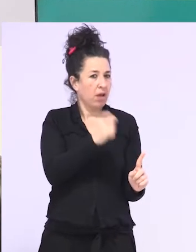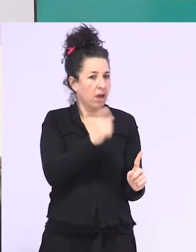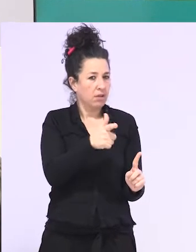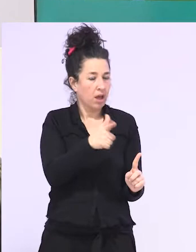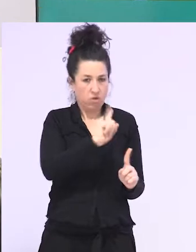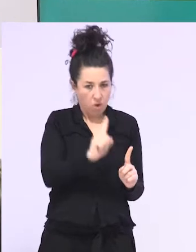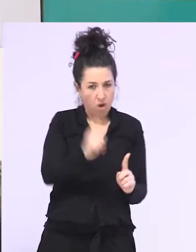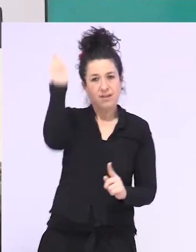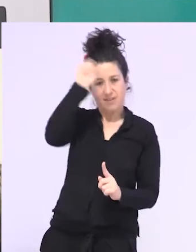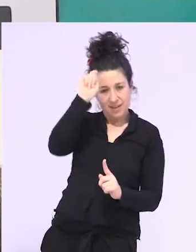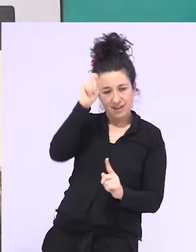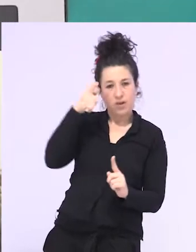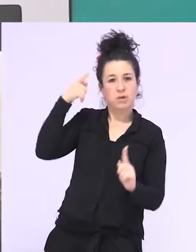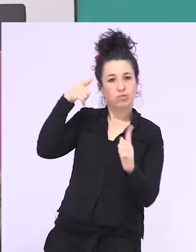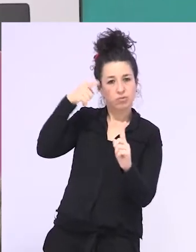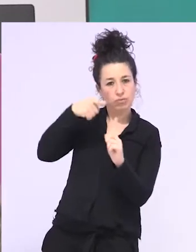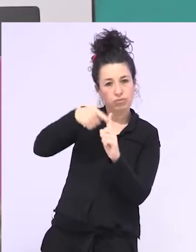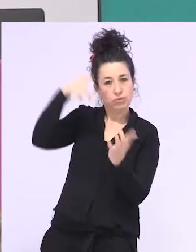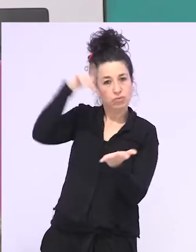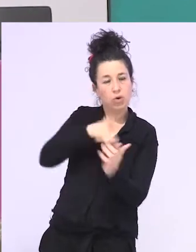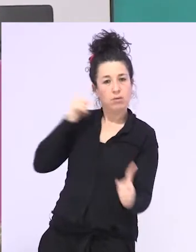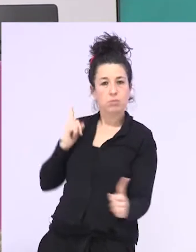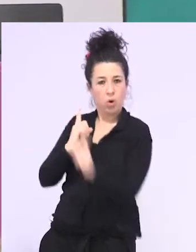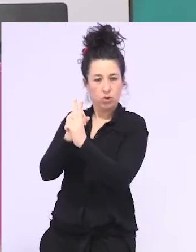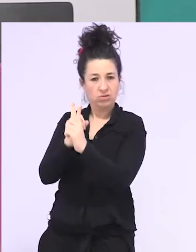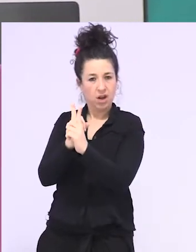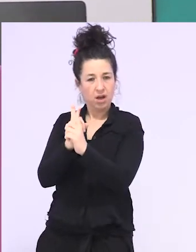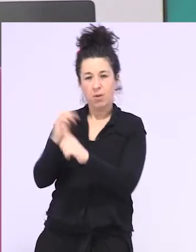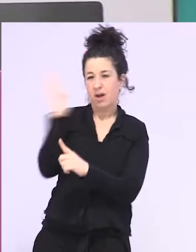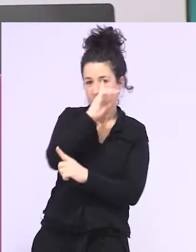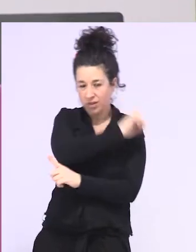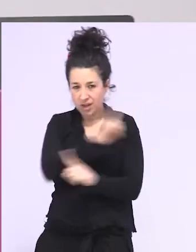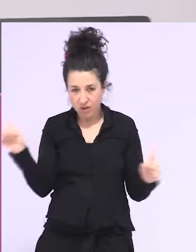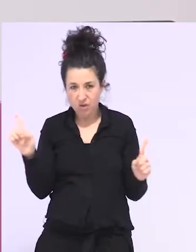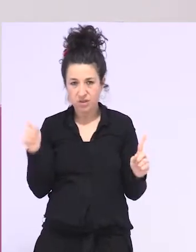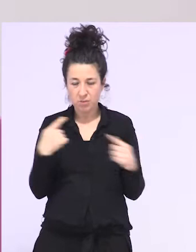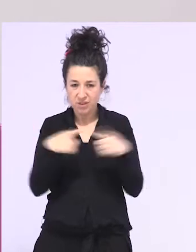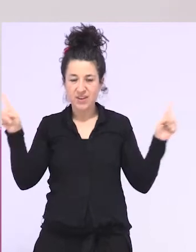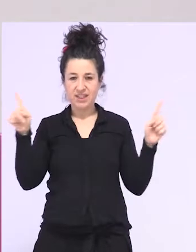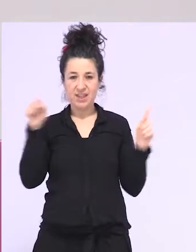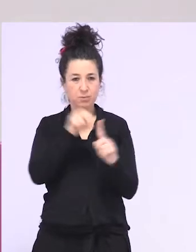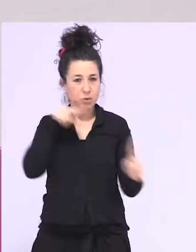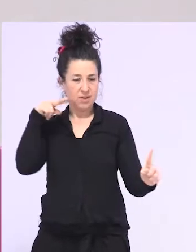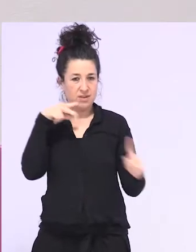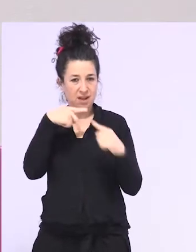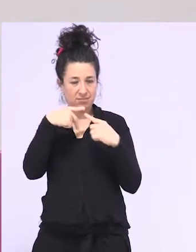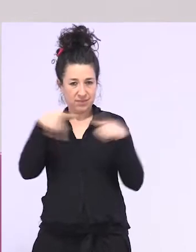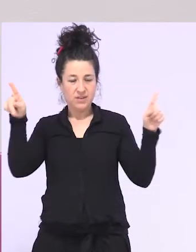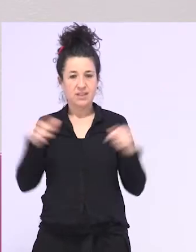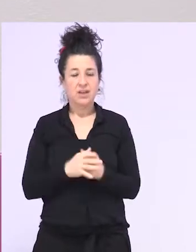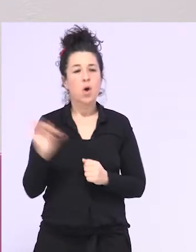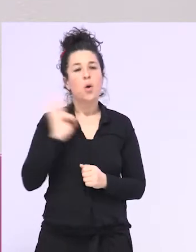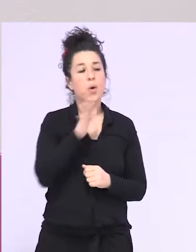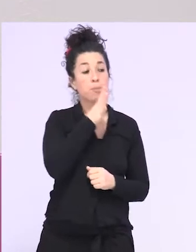iria. Eta erasoak azaleratzen dituna, ez? Ez ezkutatzen dituna, beste toki askotan bezala. Edo